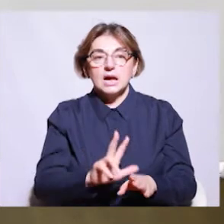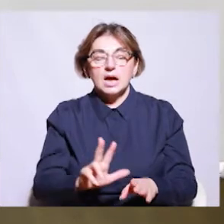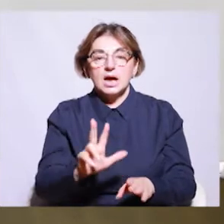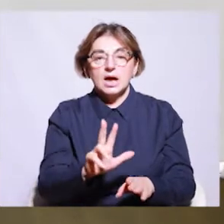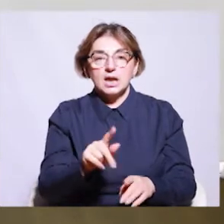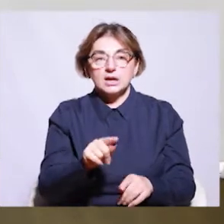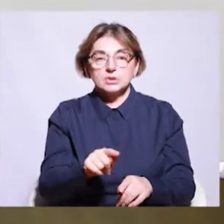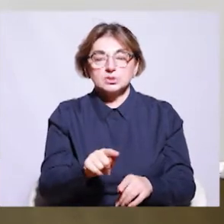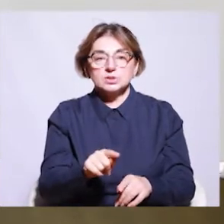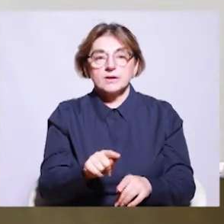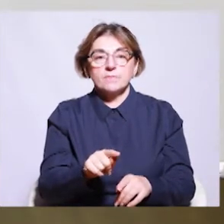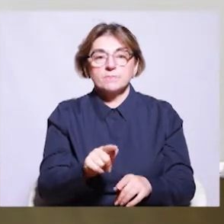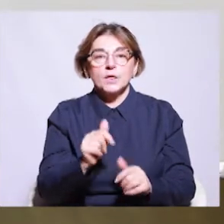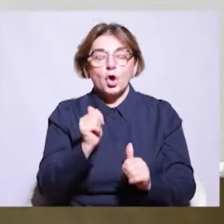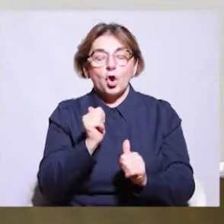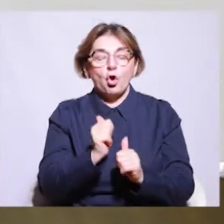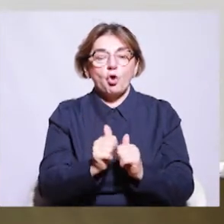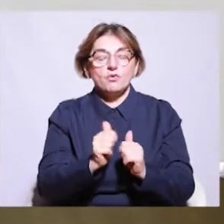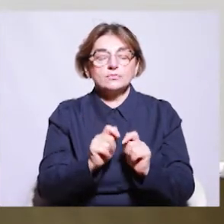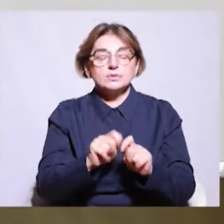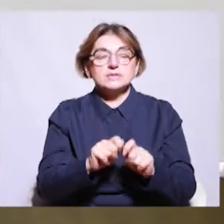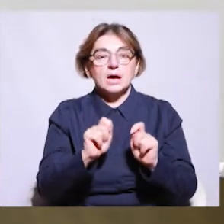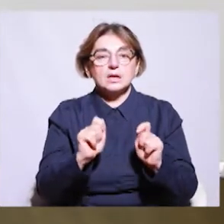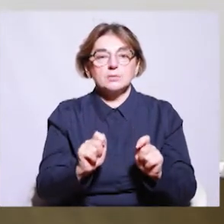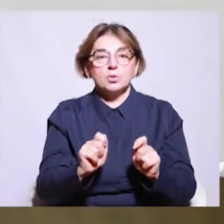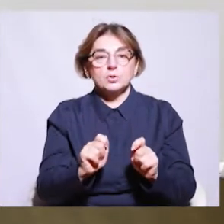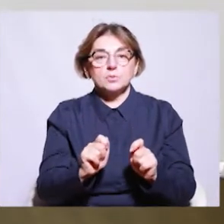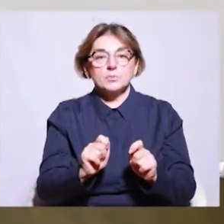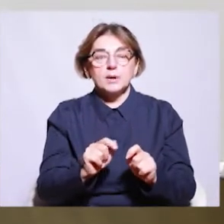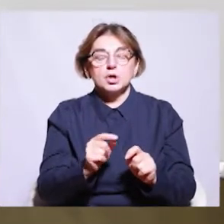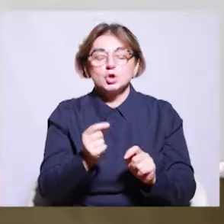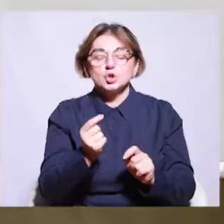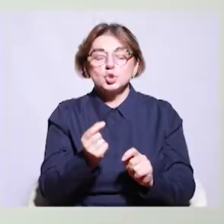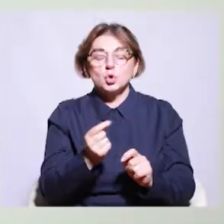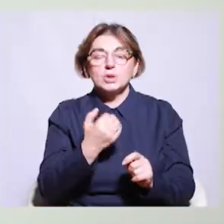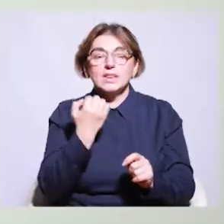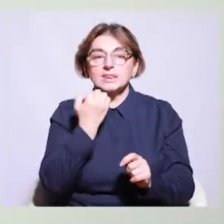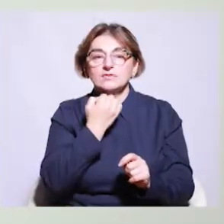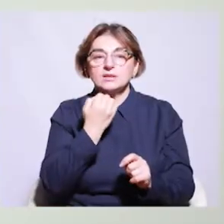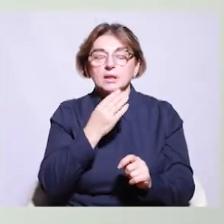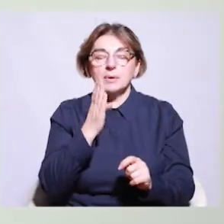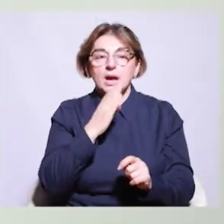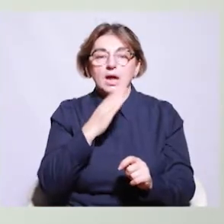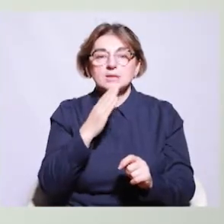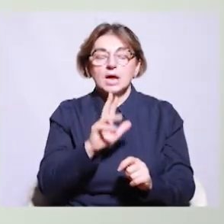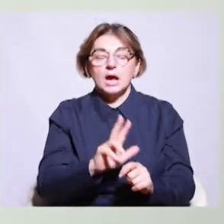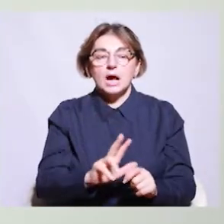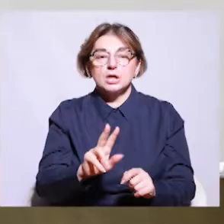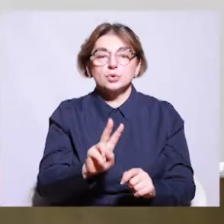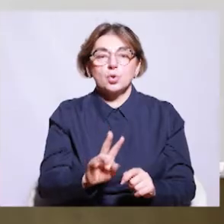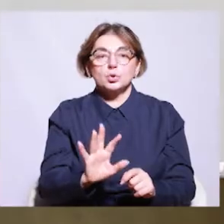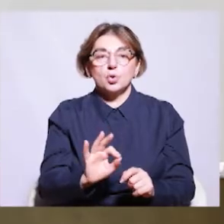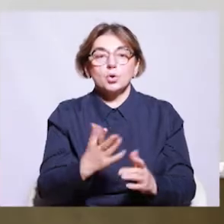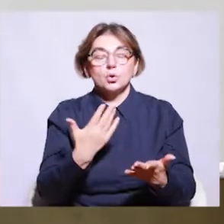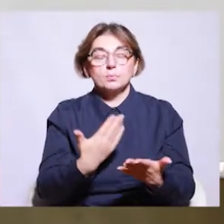ანუ წყალბადის კათიონებს, ყოველთვის წარმოიქმნება ცირე დისოცირებული ნივთიერება წყალი. თუ ჩვენ